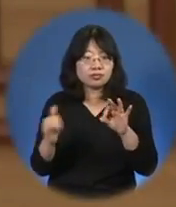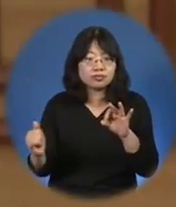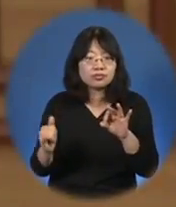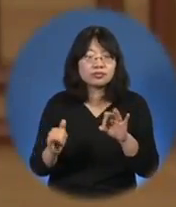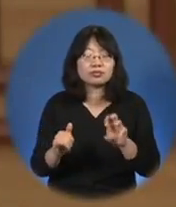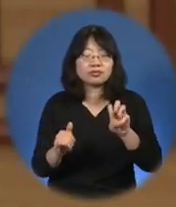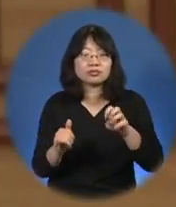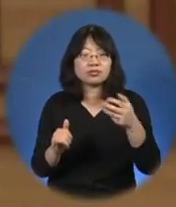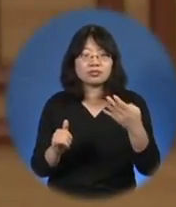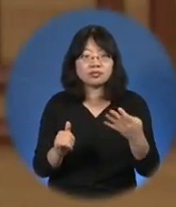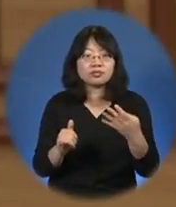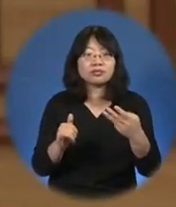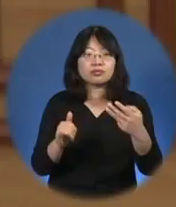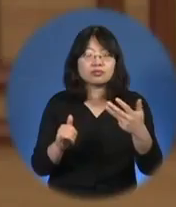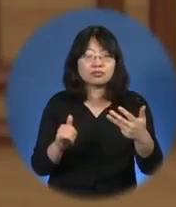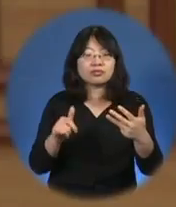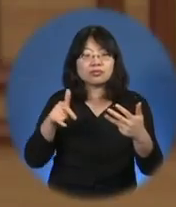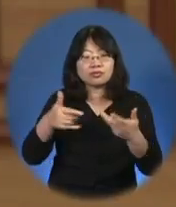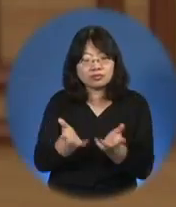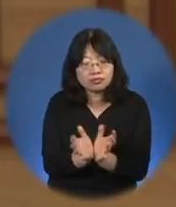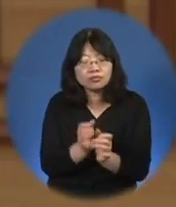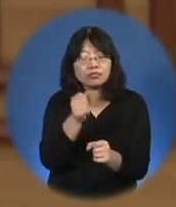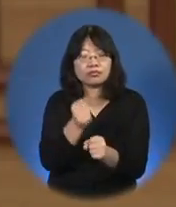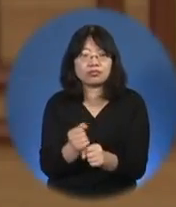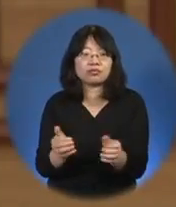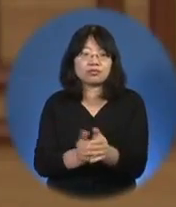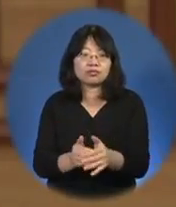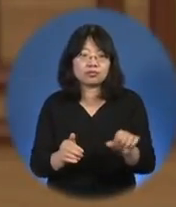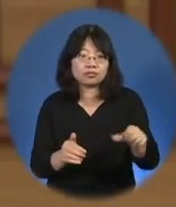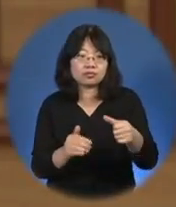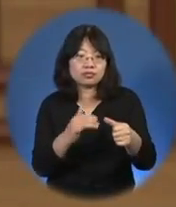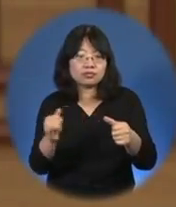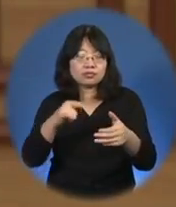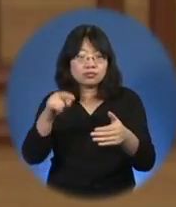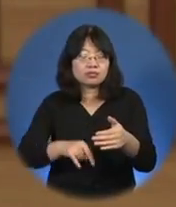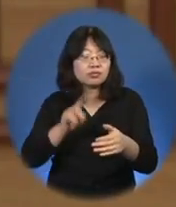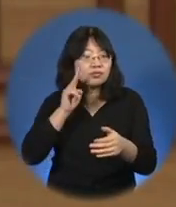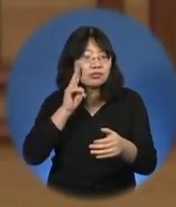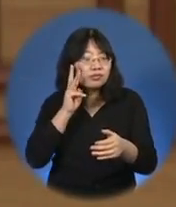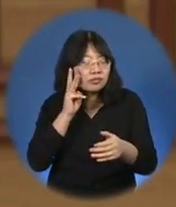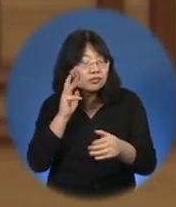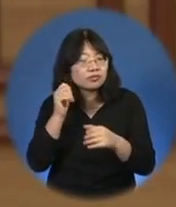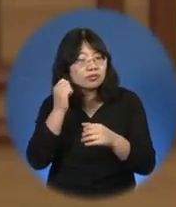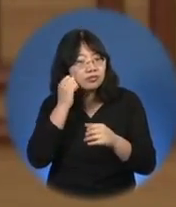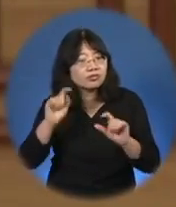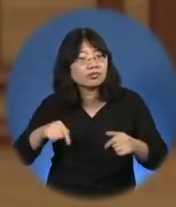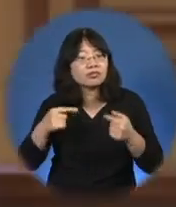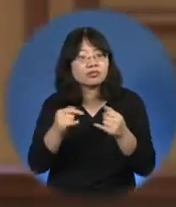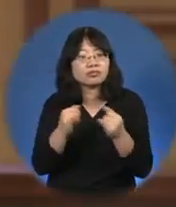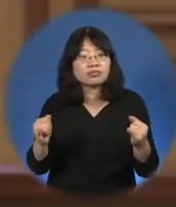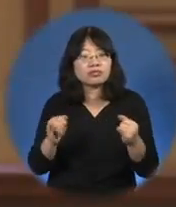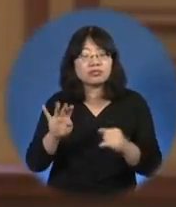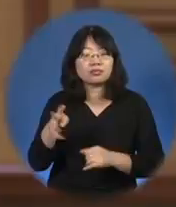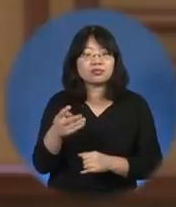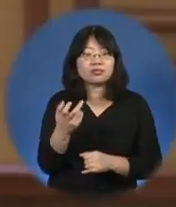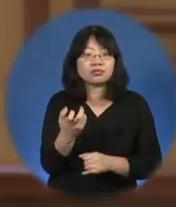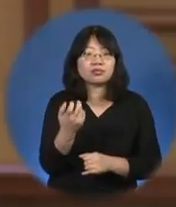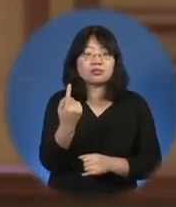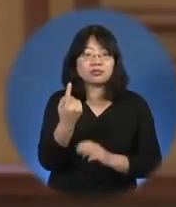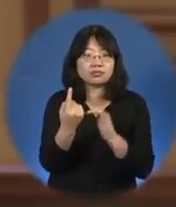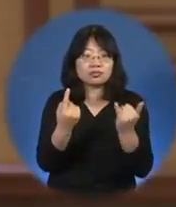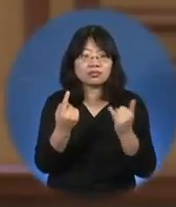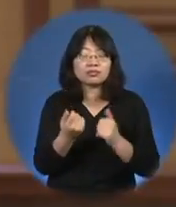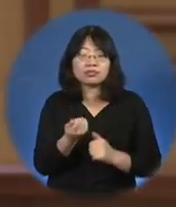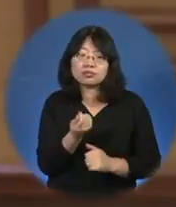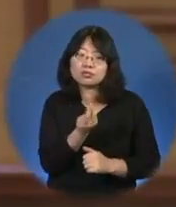해서 48개 조가 만들어졌습니다. 아, 500명 가운데 직접 그 2박 3일에 참여하신 분은? 오늘은 471분입니다. 그러니까 스물 몇